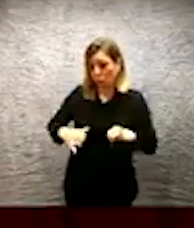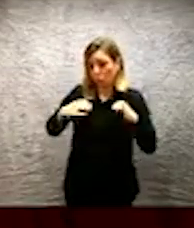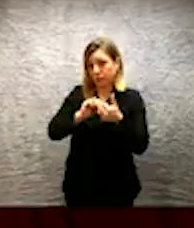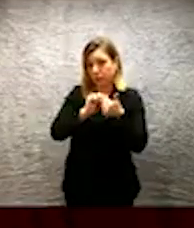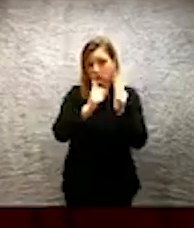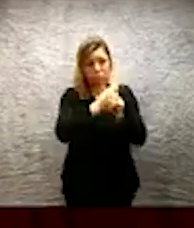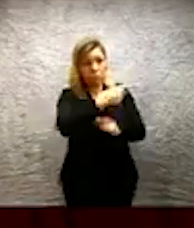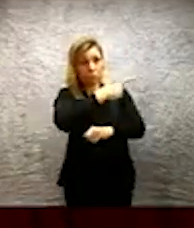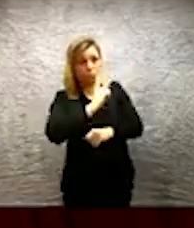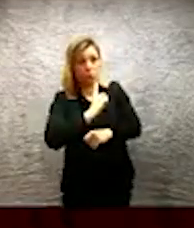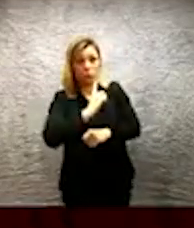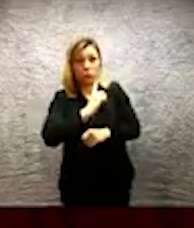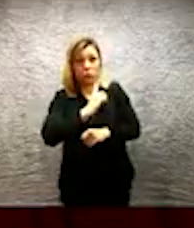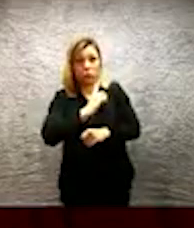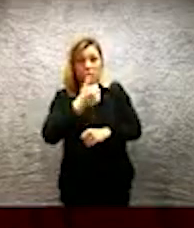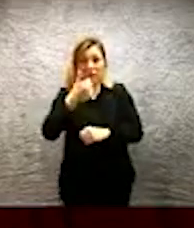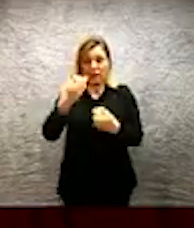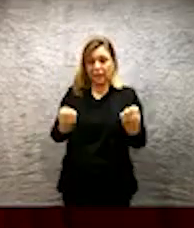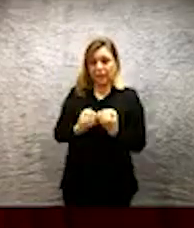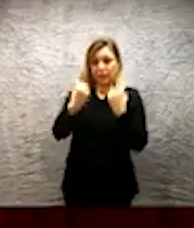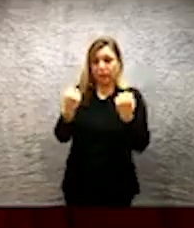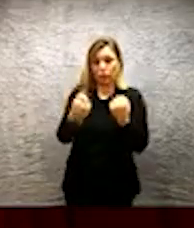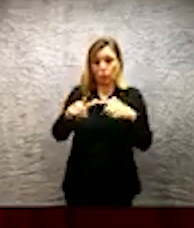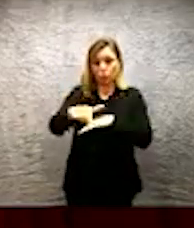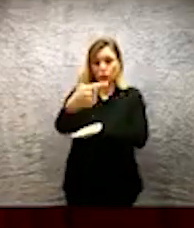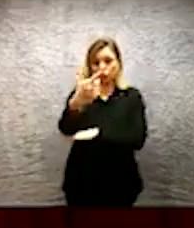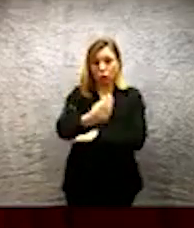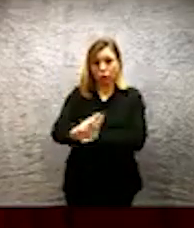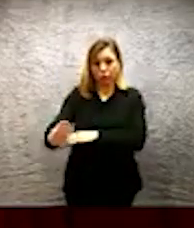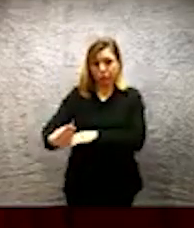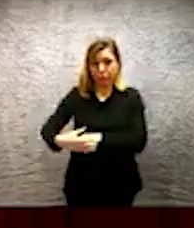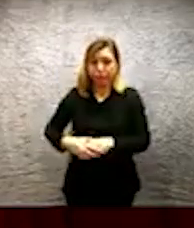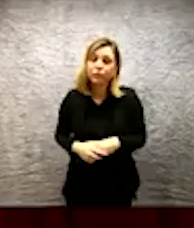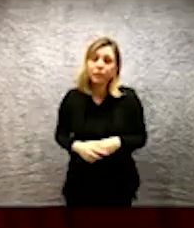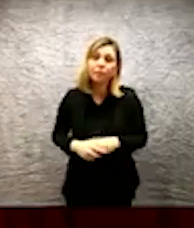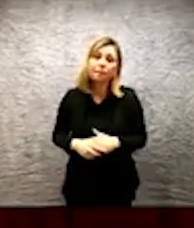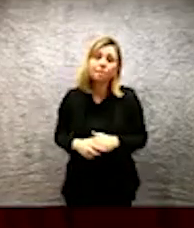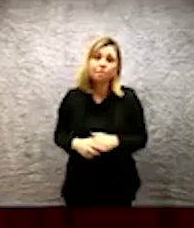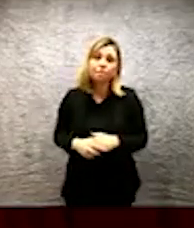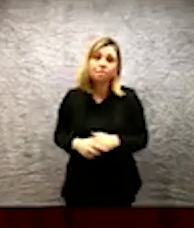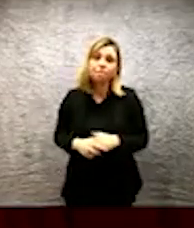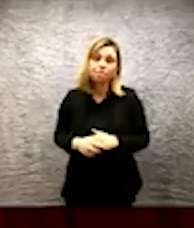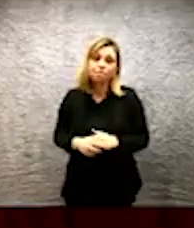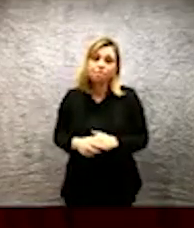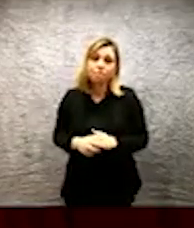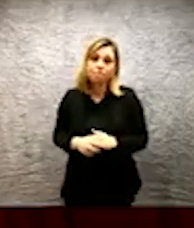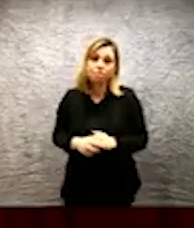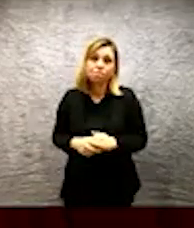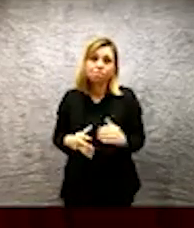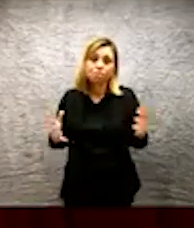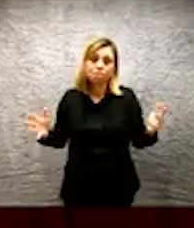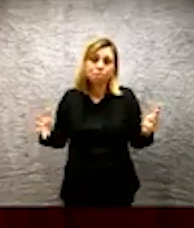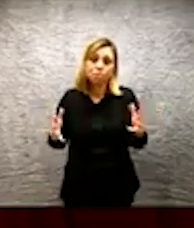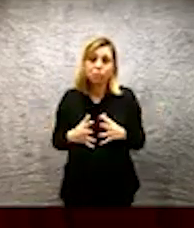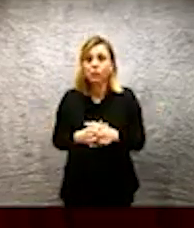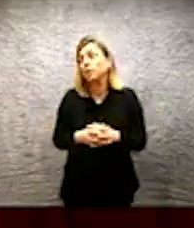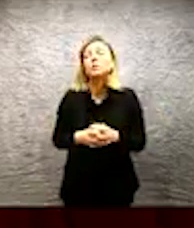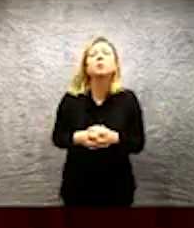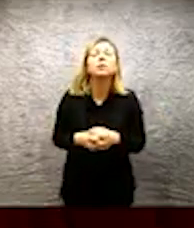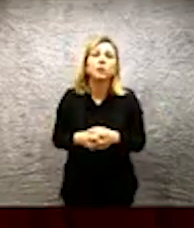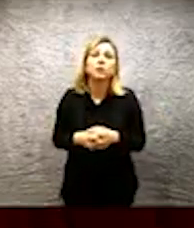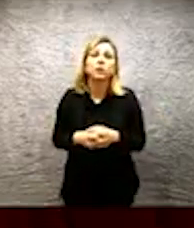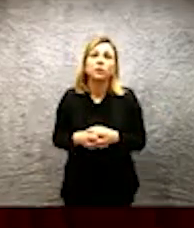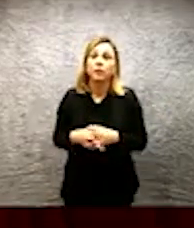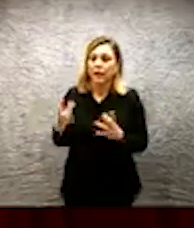sport de un animateur pour 12. On a donc un animateur qui